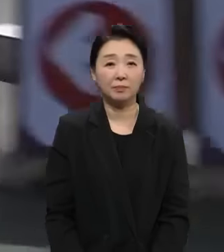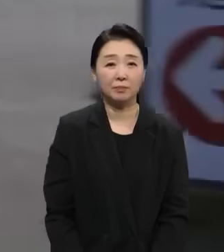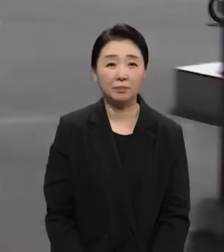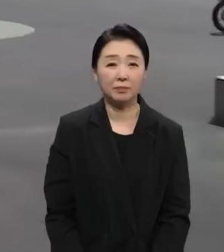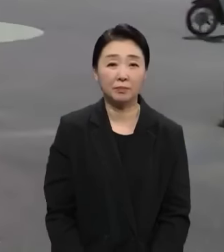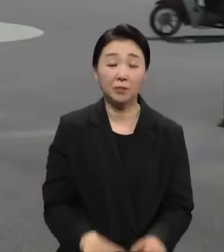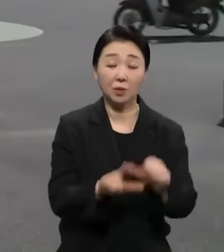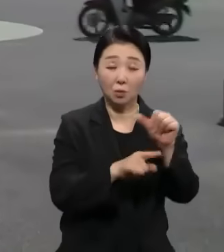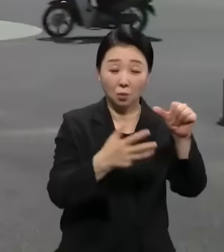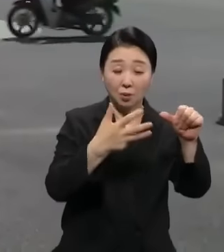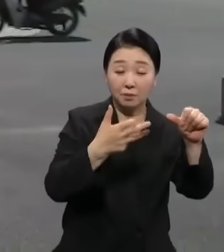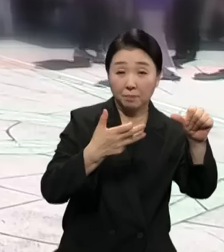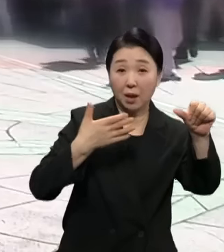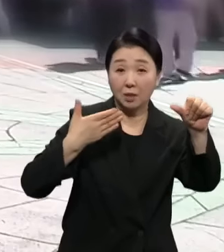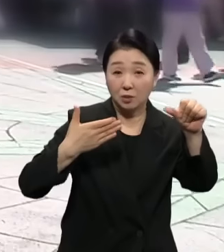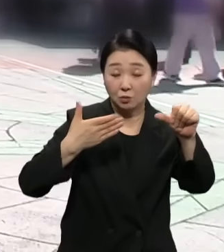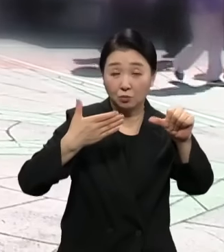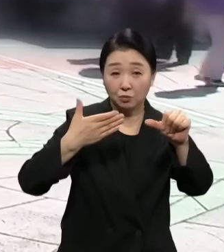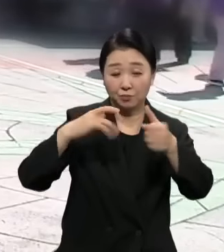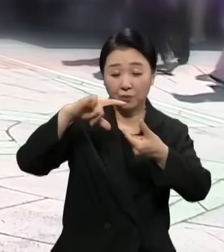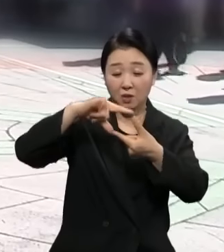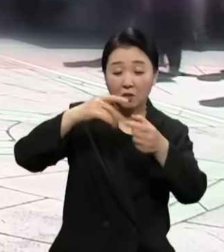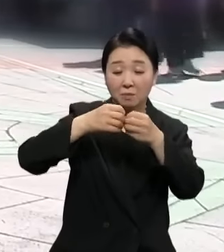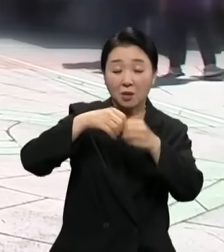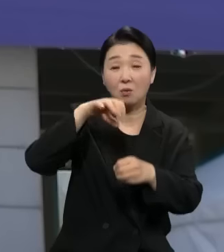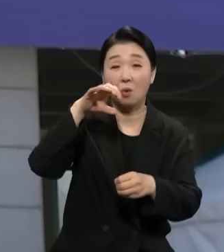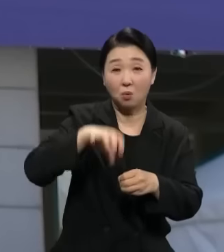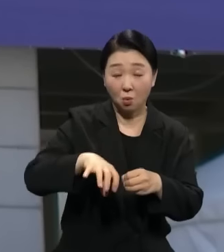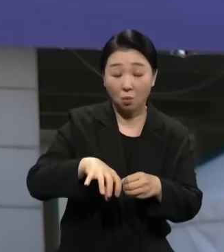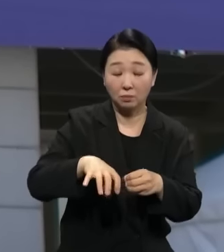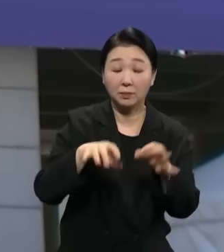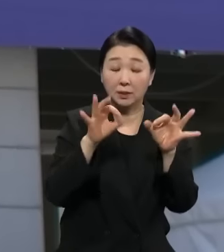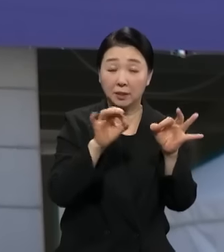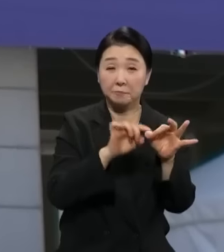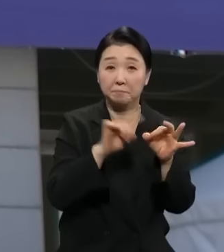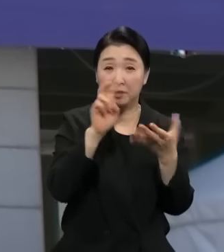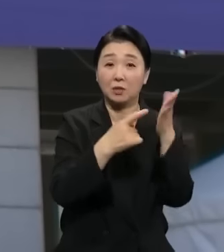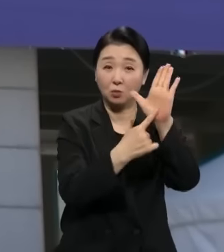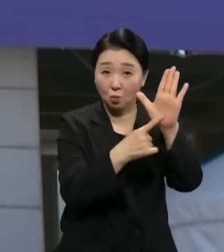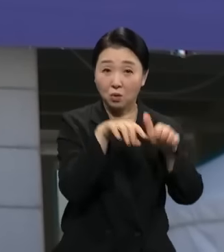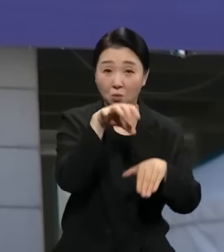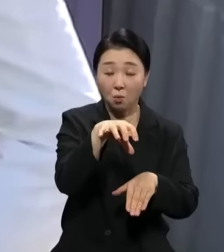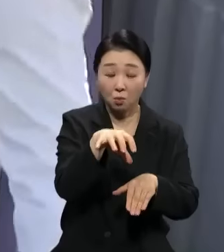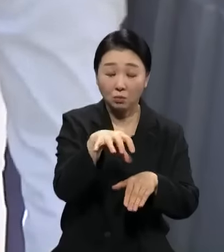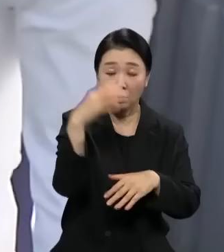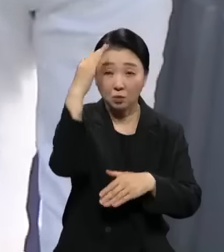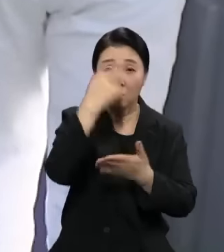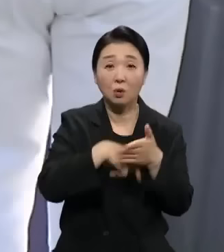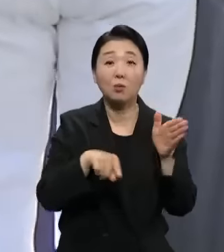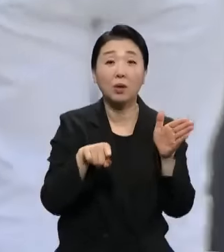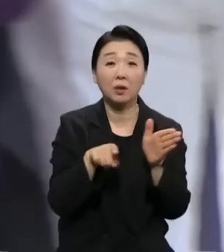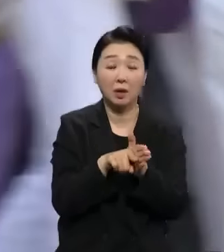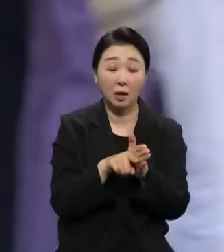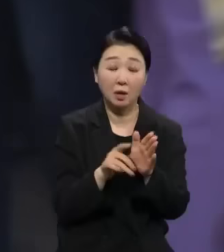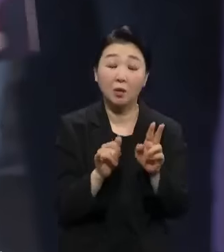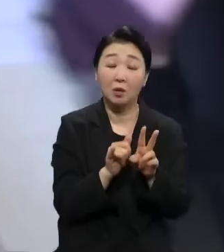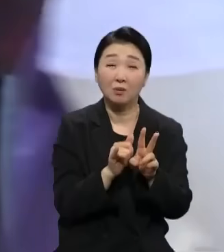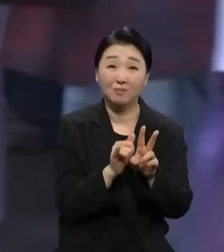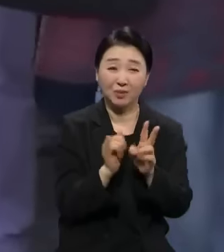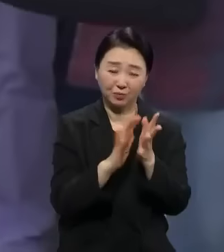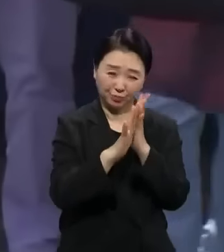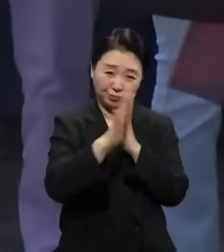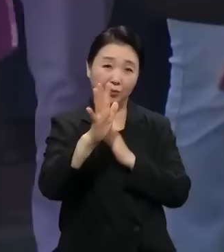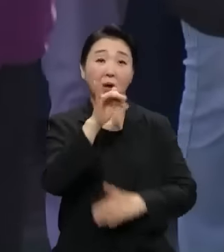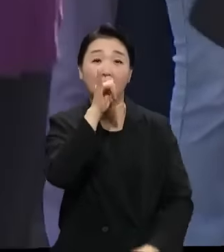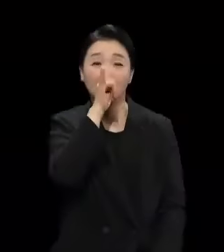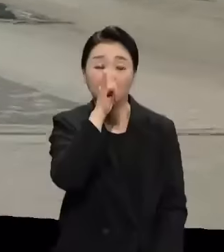지난 18일과 19일 경남 창원에서 열린 김호중 씨 공연장입니다. 공연을 보기 위해 긴 줄이 만들어졌습니다.